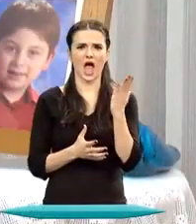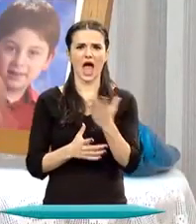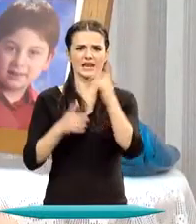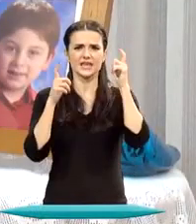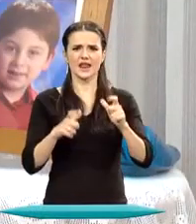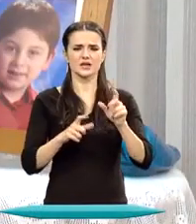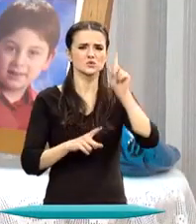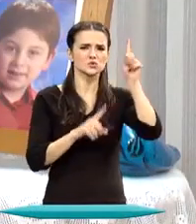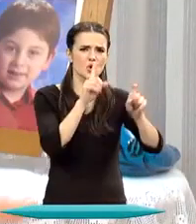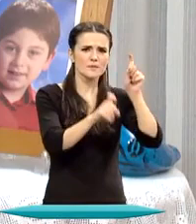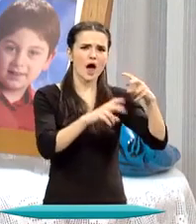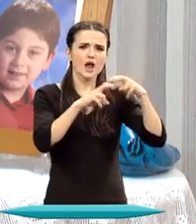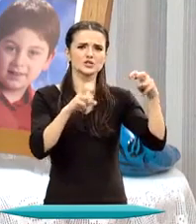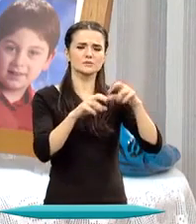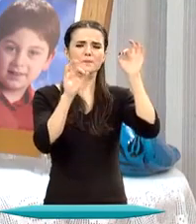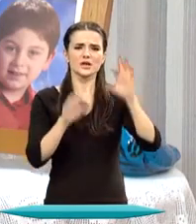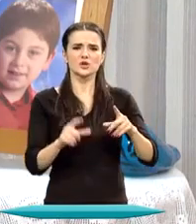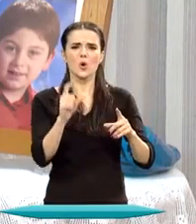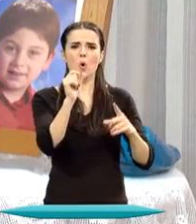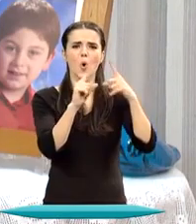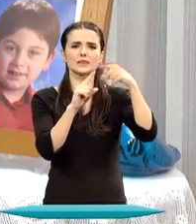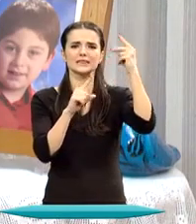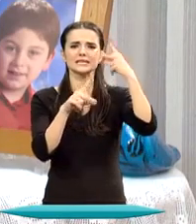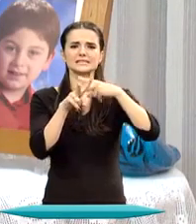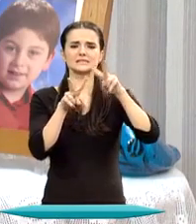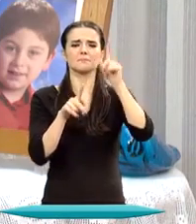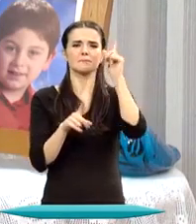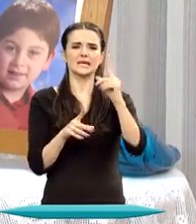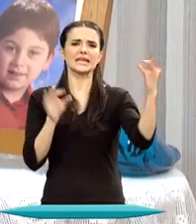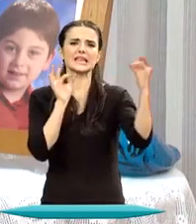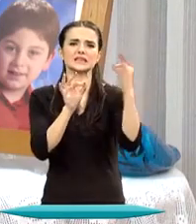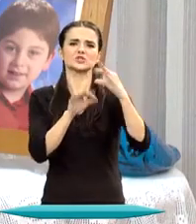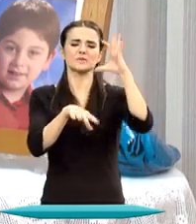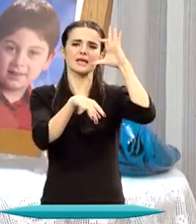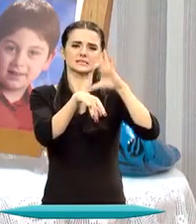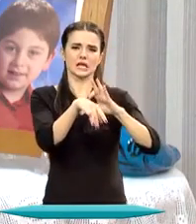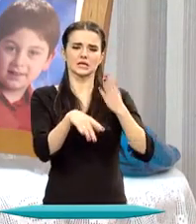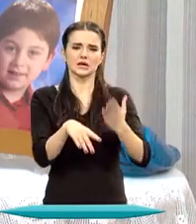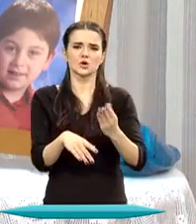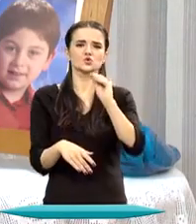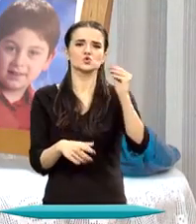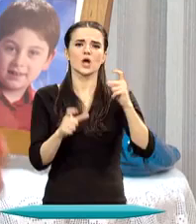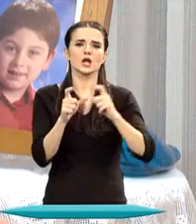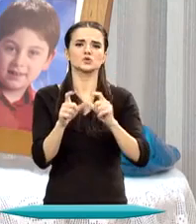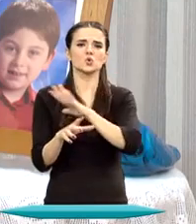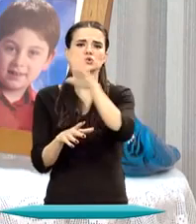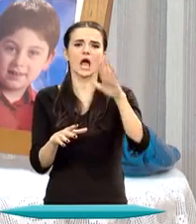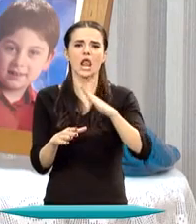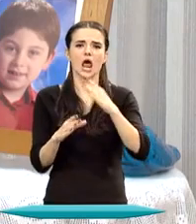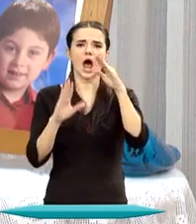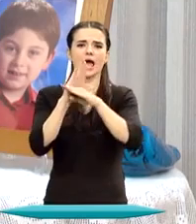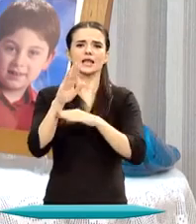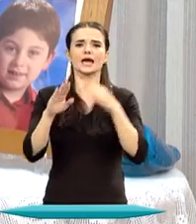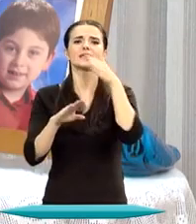Her yere sormaya, araştırmaya başladık. İşte otizm bir iletişim hastalığı. Çocuklar sosyalleşemedikleri için bu